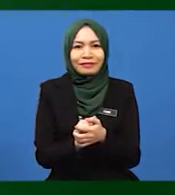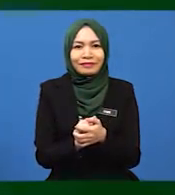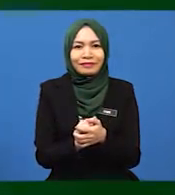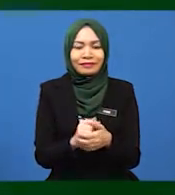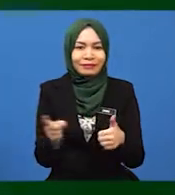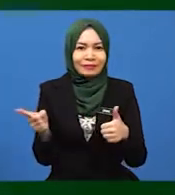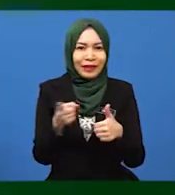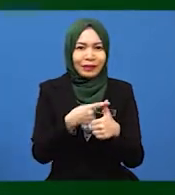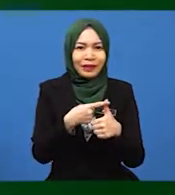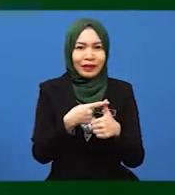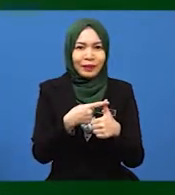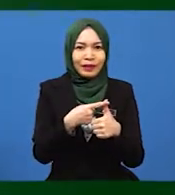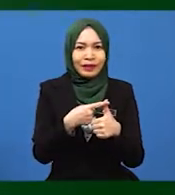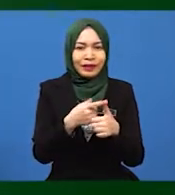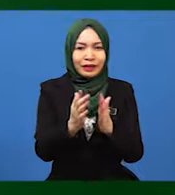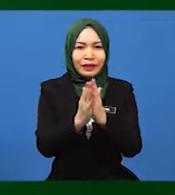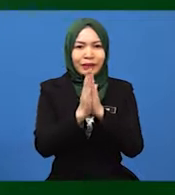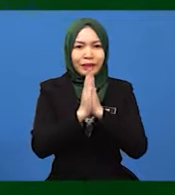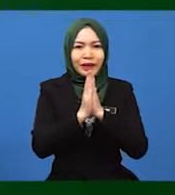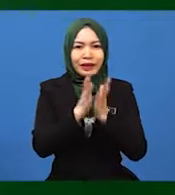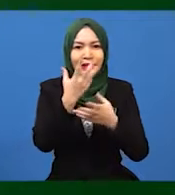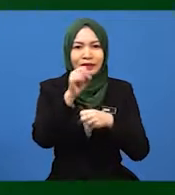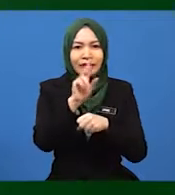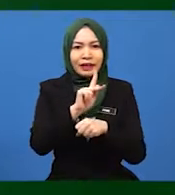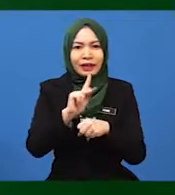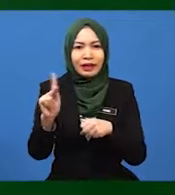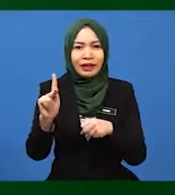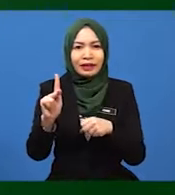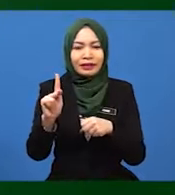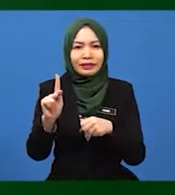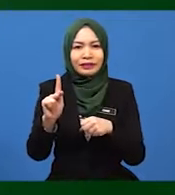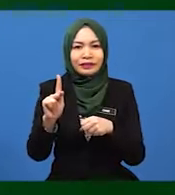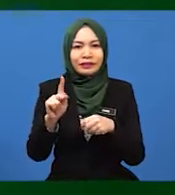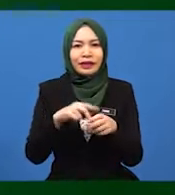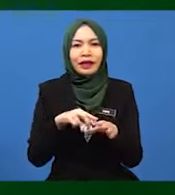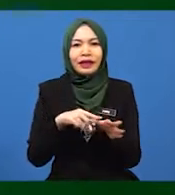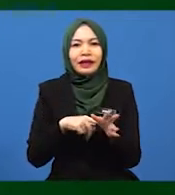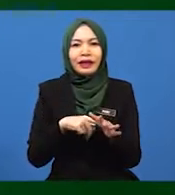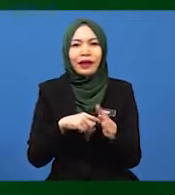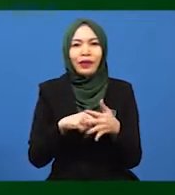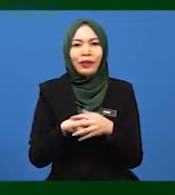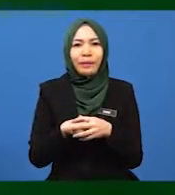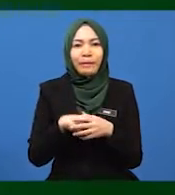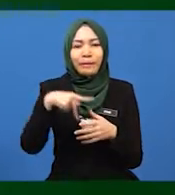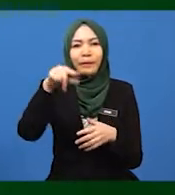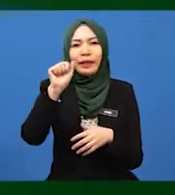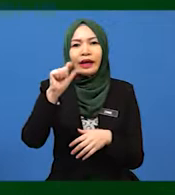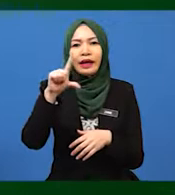Pertama, minta kamu sediakan daun palas. Kedua,